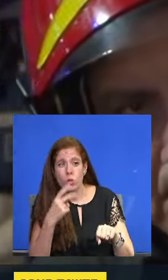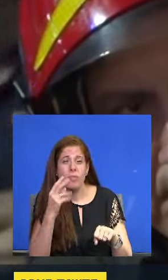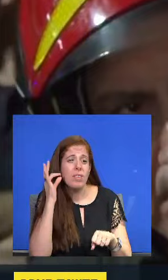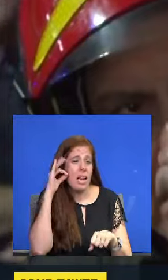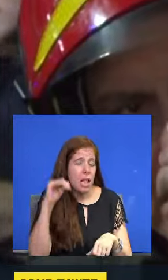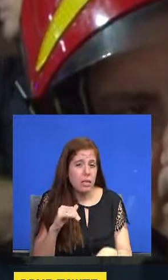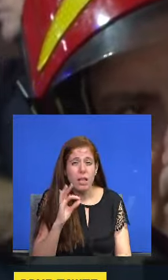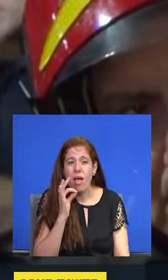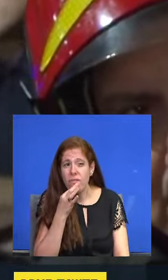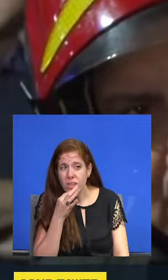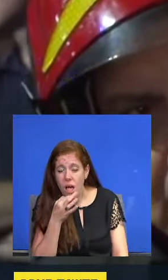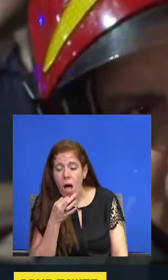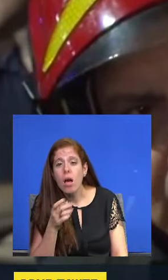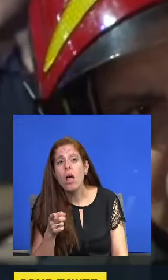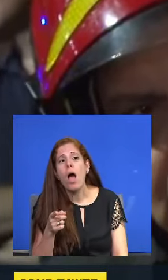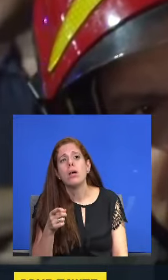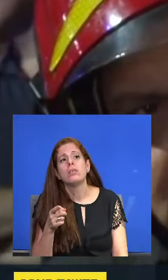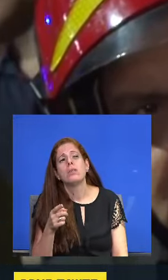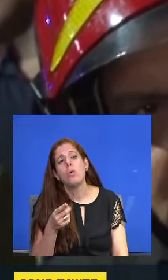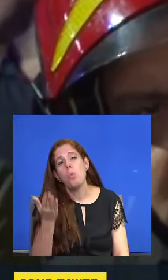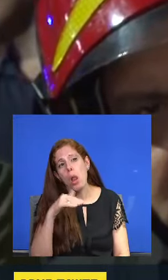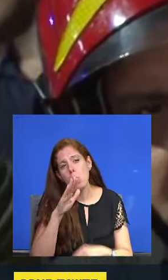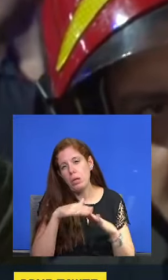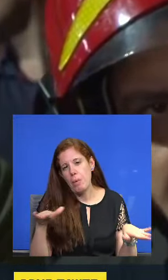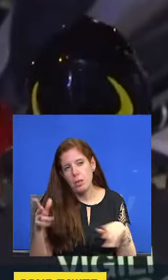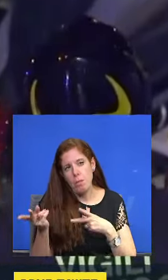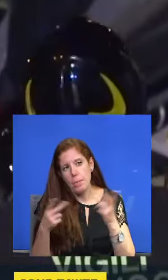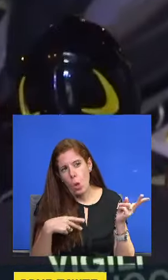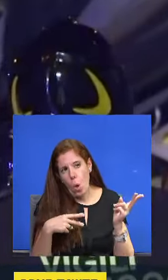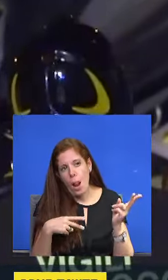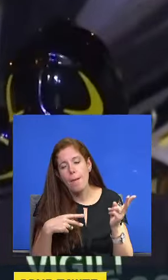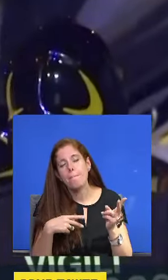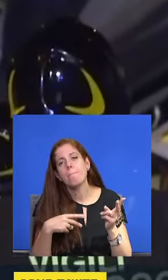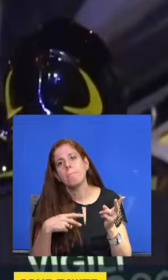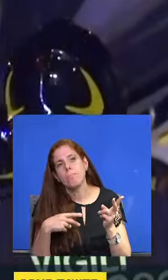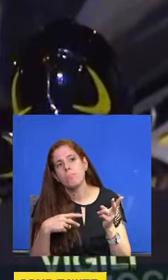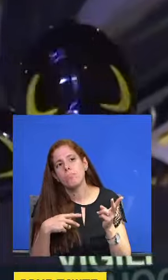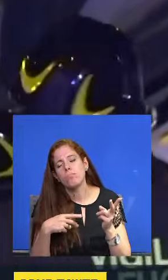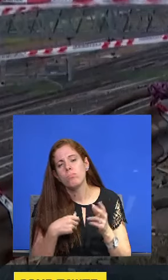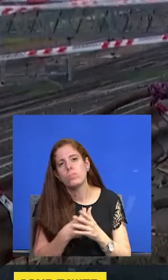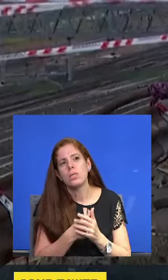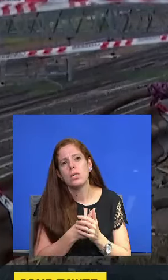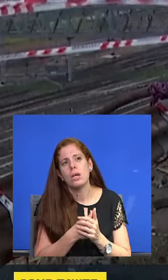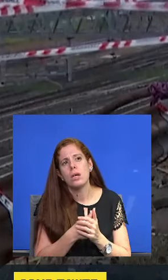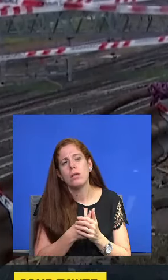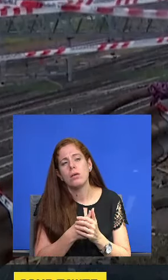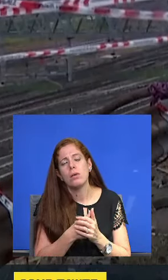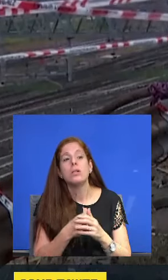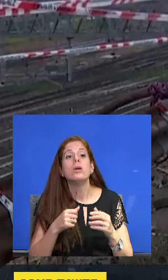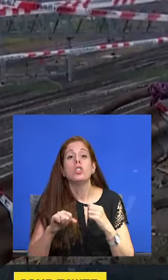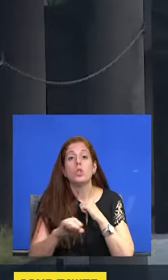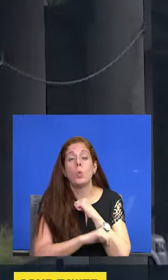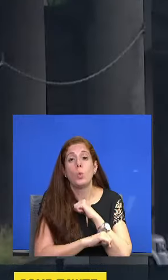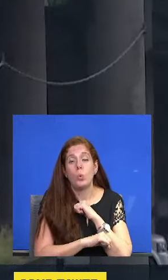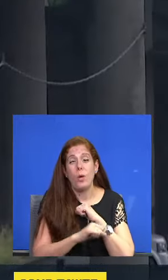una ragazza. Forse c'è anche qualche altro bambino in ospedale, quindi al momento... סוכנויות הידיעות